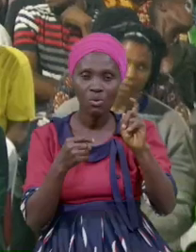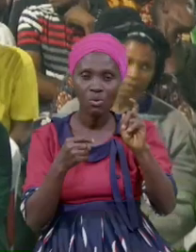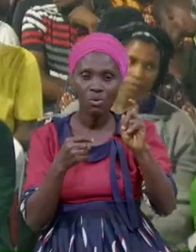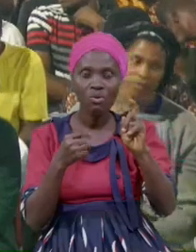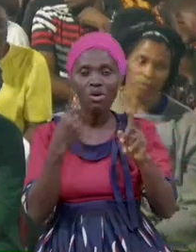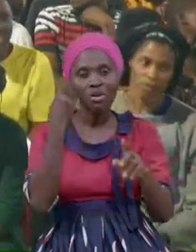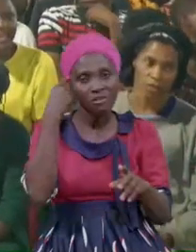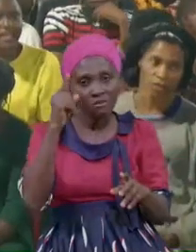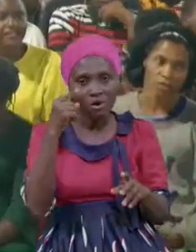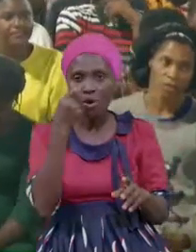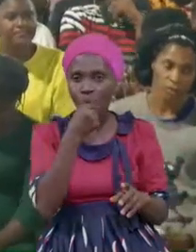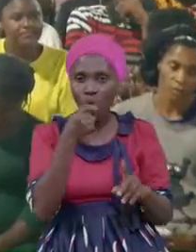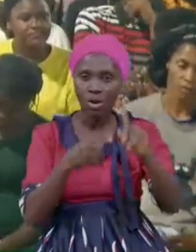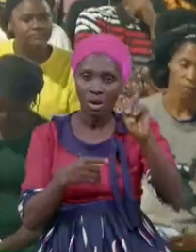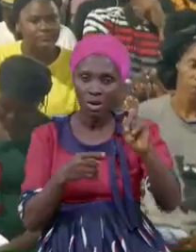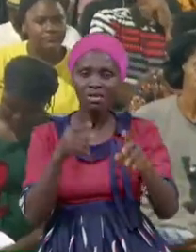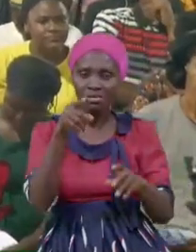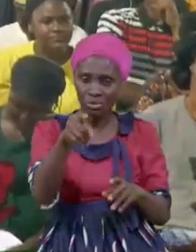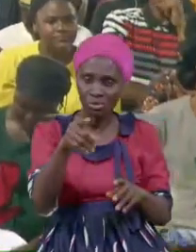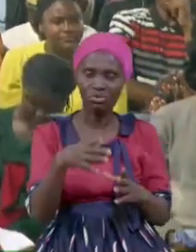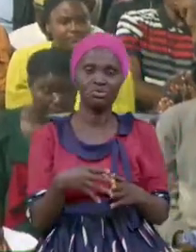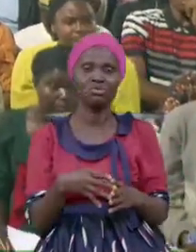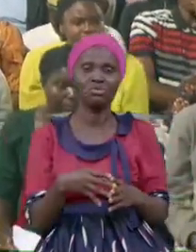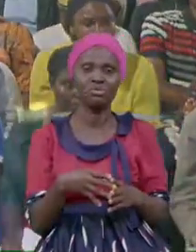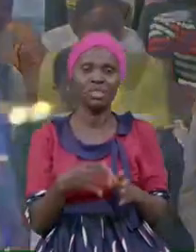Pour qui? Pour toi.